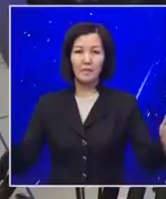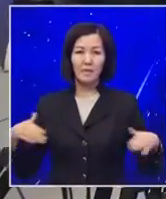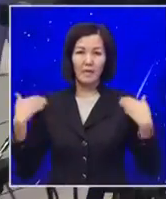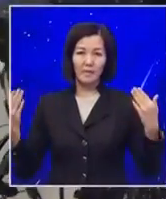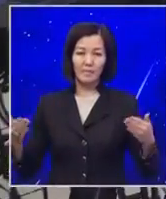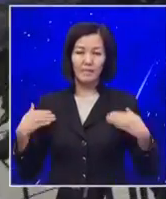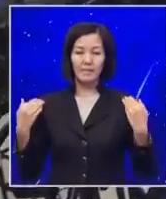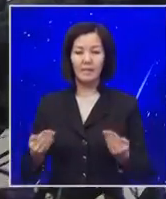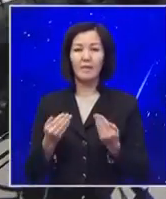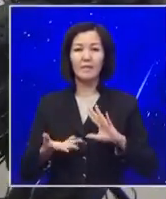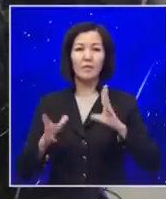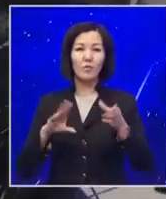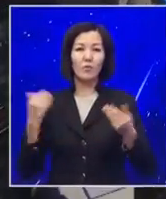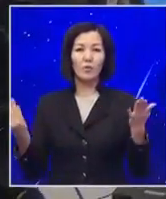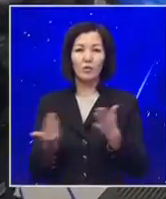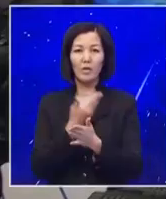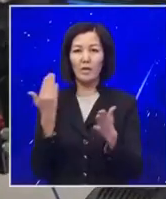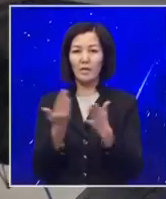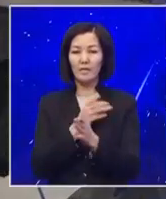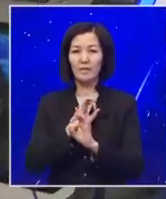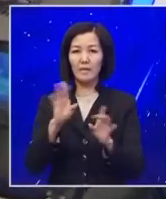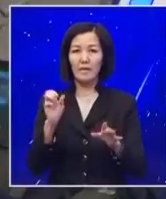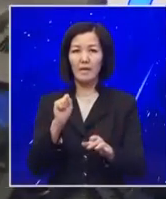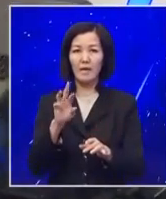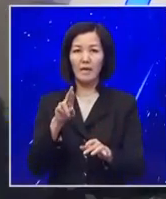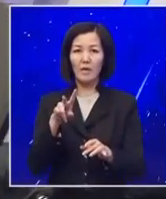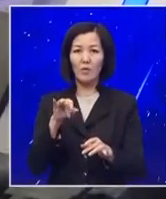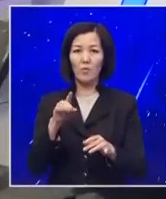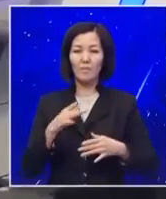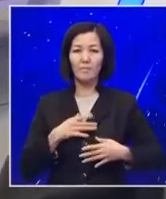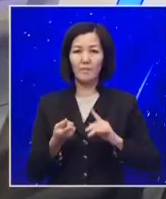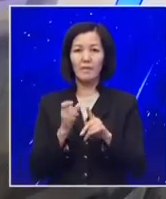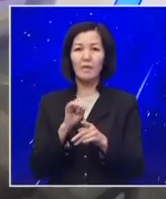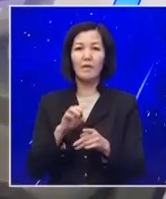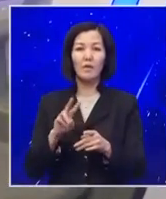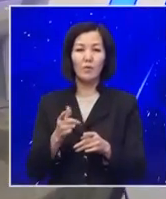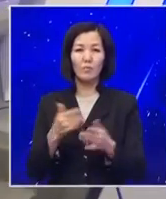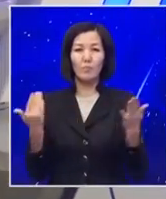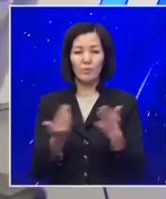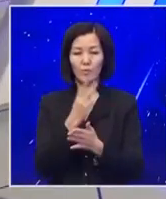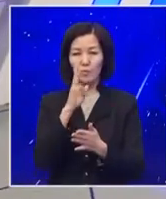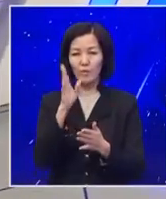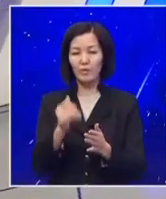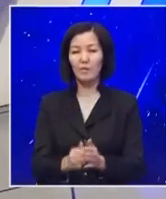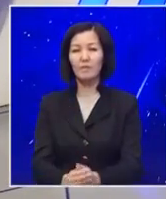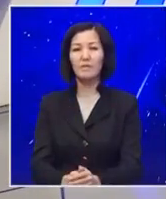Армысыздар, жетсу арнасында қорытынды жаңалықтар. Студияда Аялым Сансызбаева, сурлы аудармада Айгүл Жұмашқызы. Бүгін